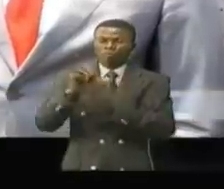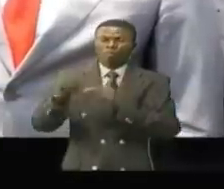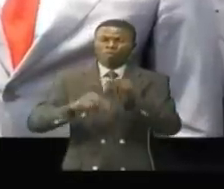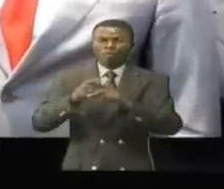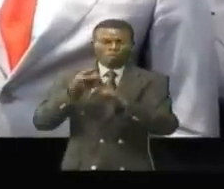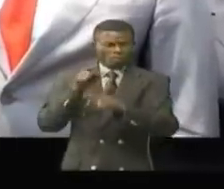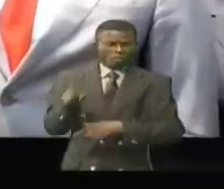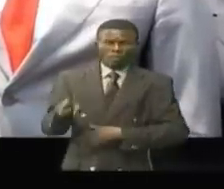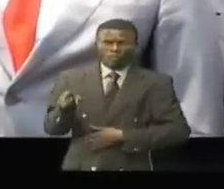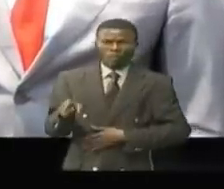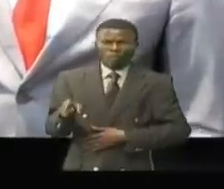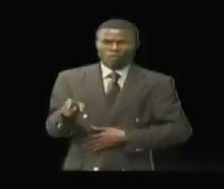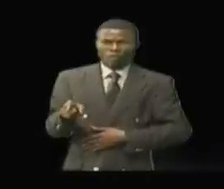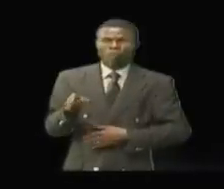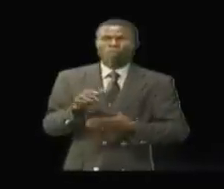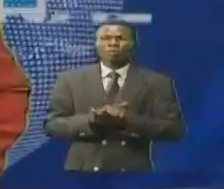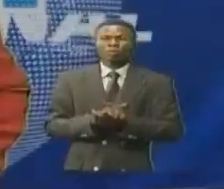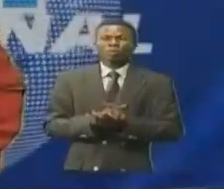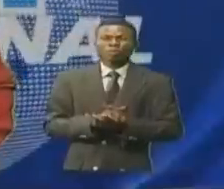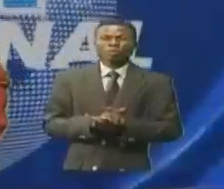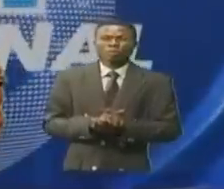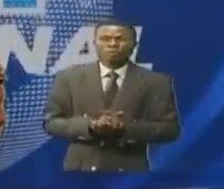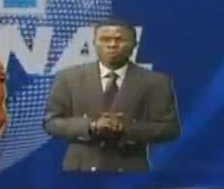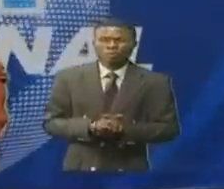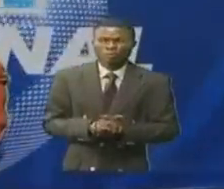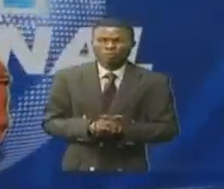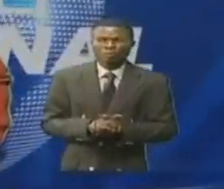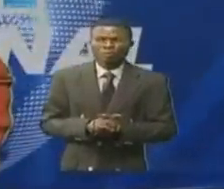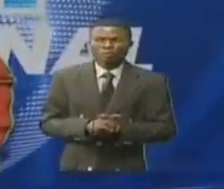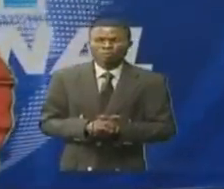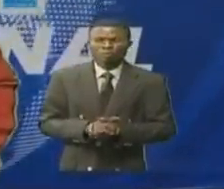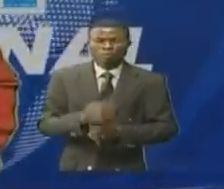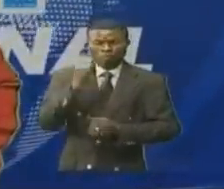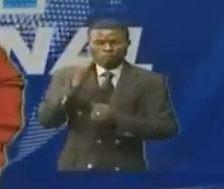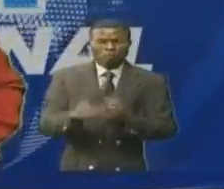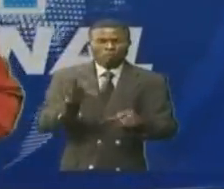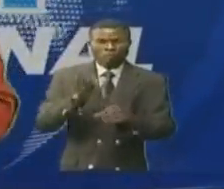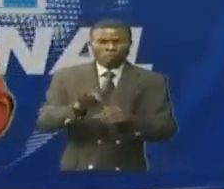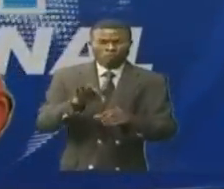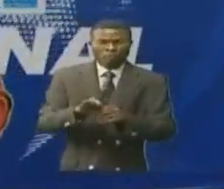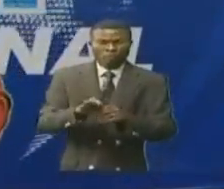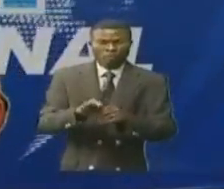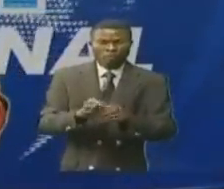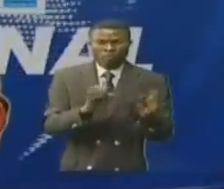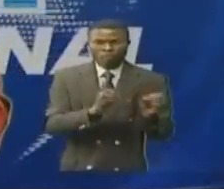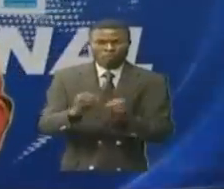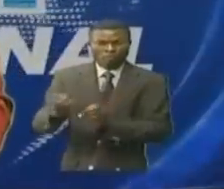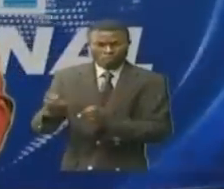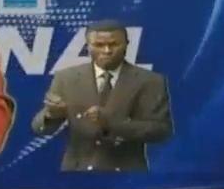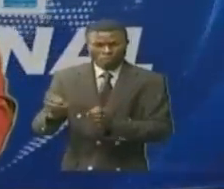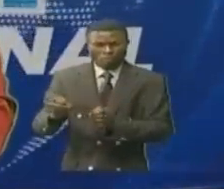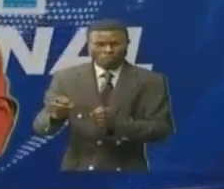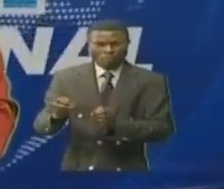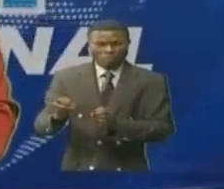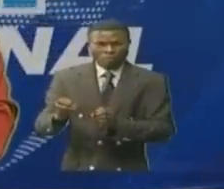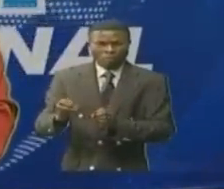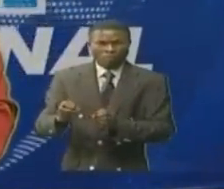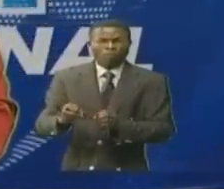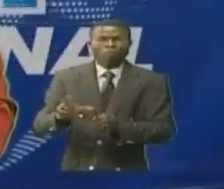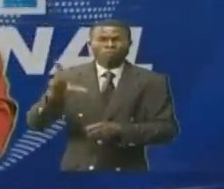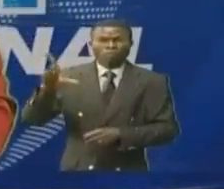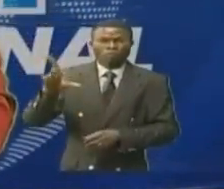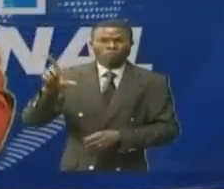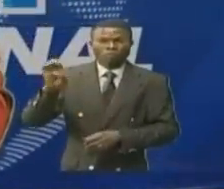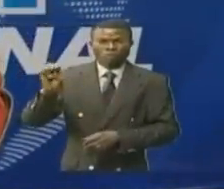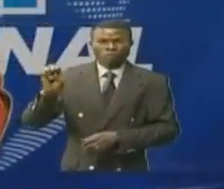par nos ressources propres. Au terme des élections législatives qui se sont tenues au Lesotho le 7